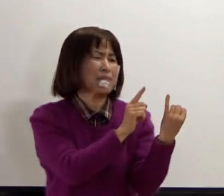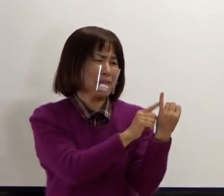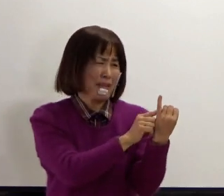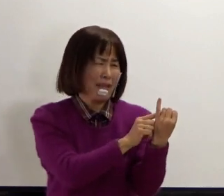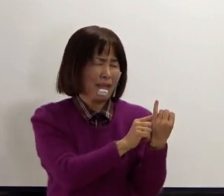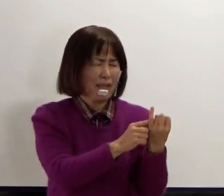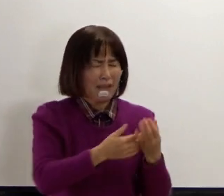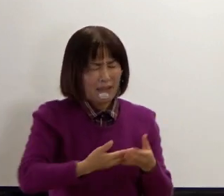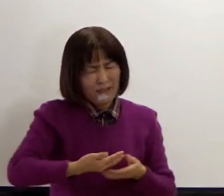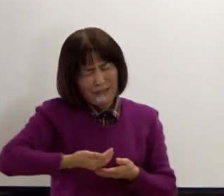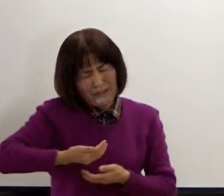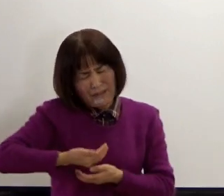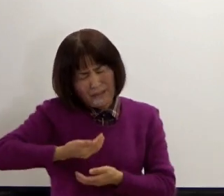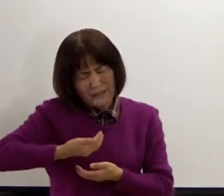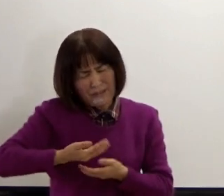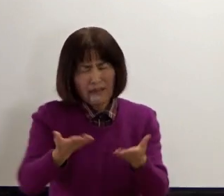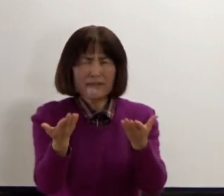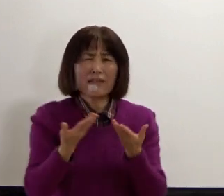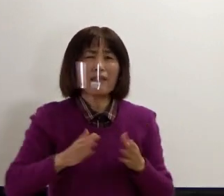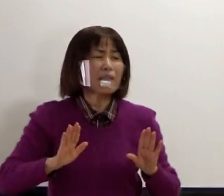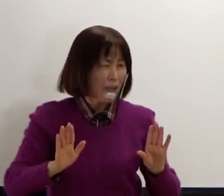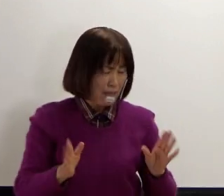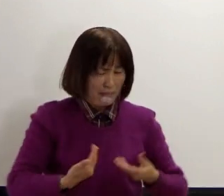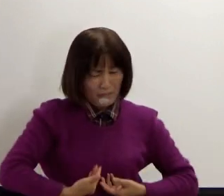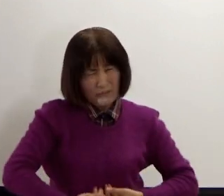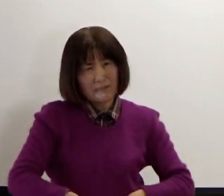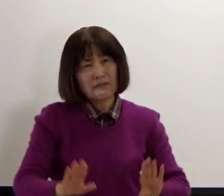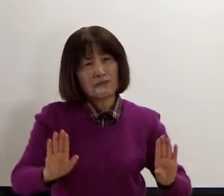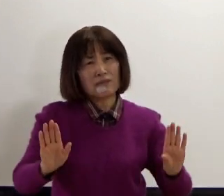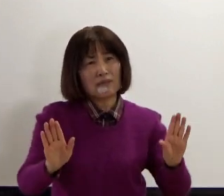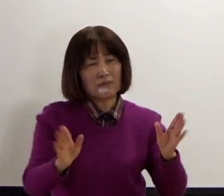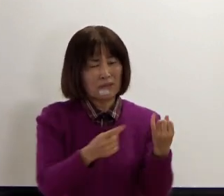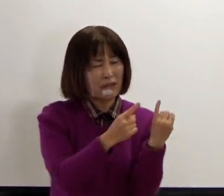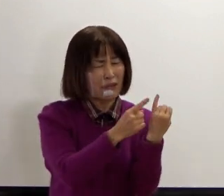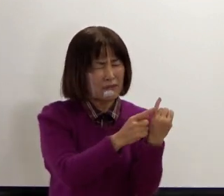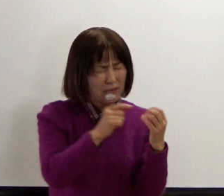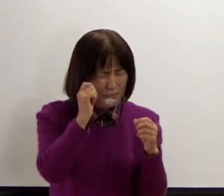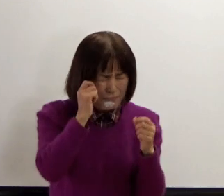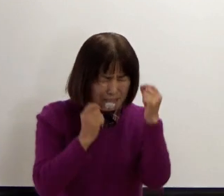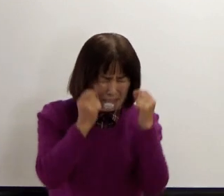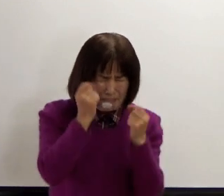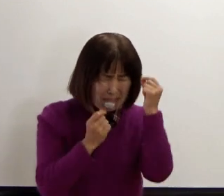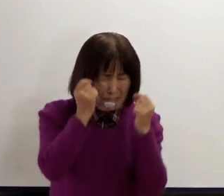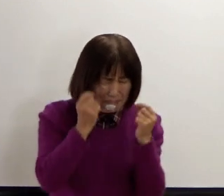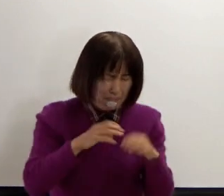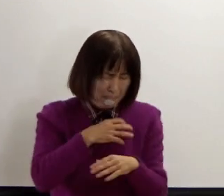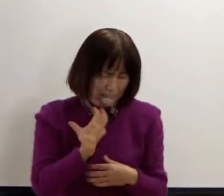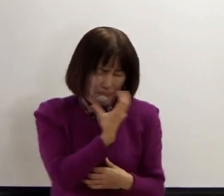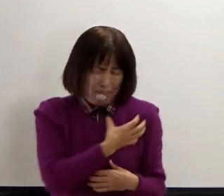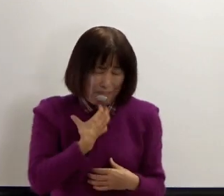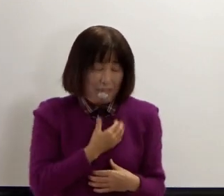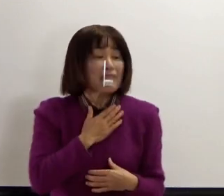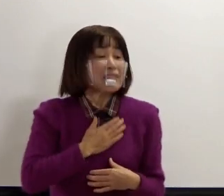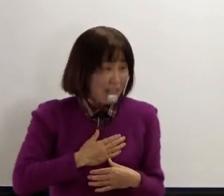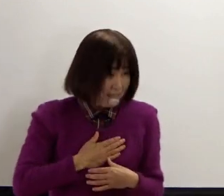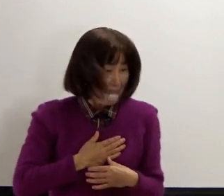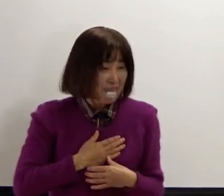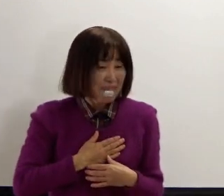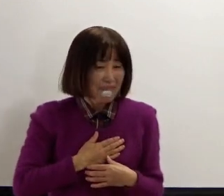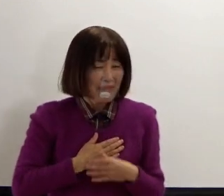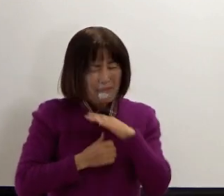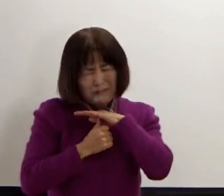ね、もう周りの人も安心したと思います。よかったねエリサベトね、よかったねザカリア、よかったね、これまで我慢して